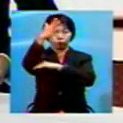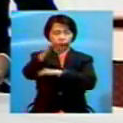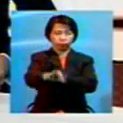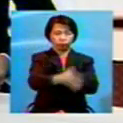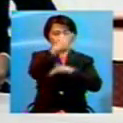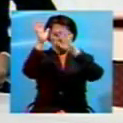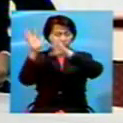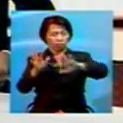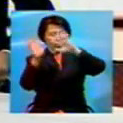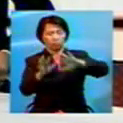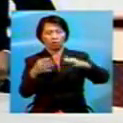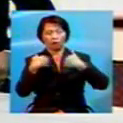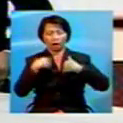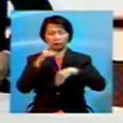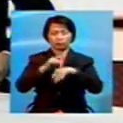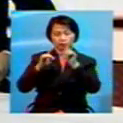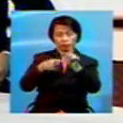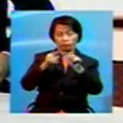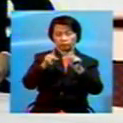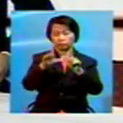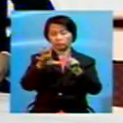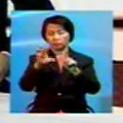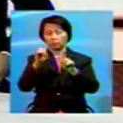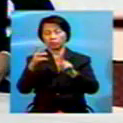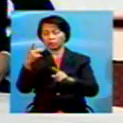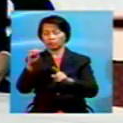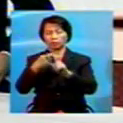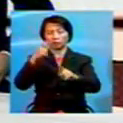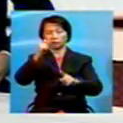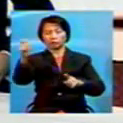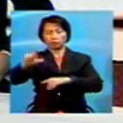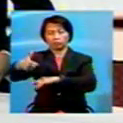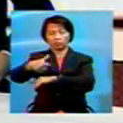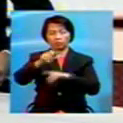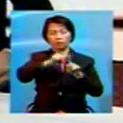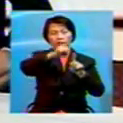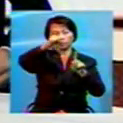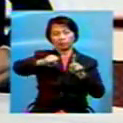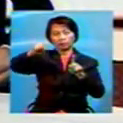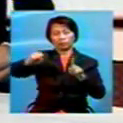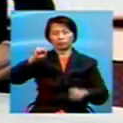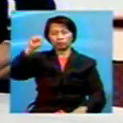Taufan ramasun dikesan kira-kira 122 km ke timur laut Sandakan